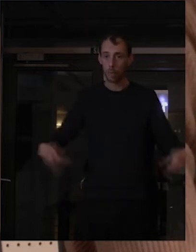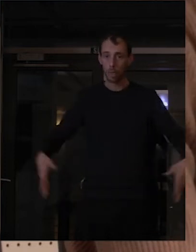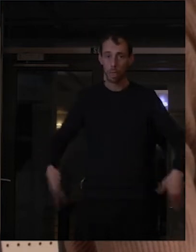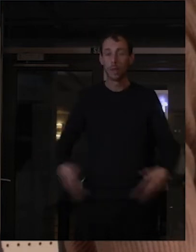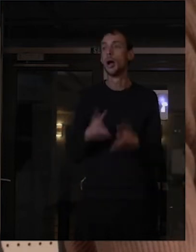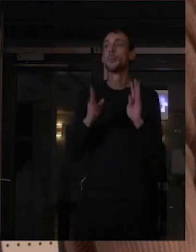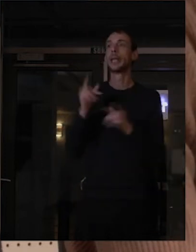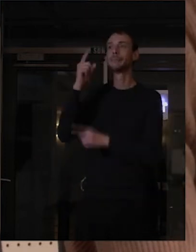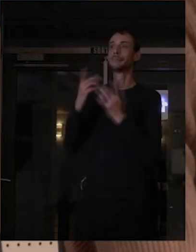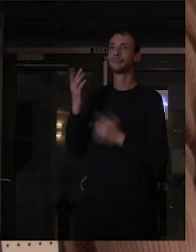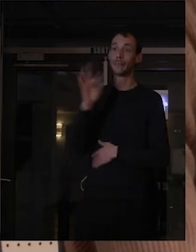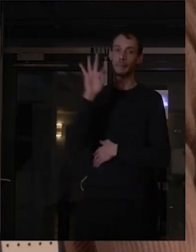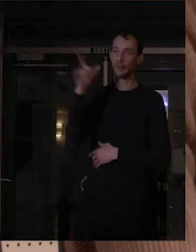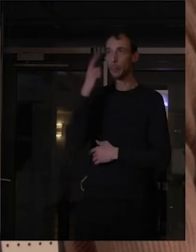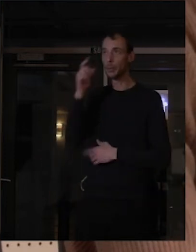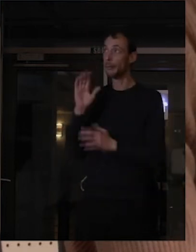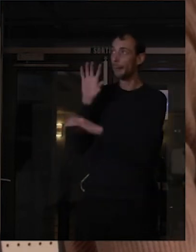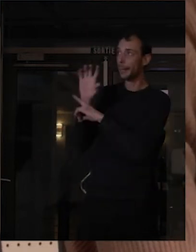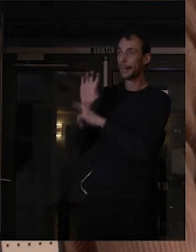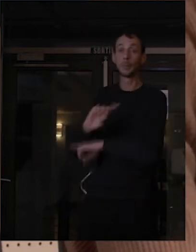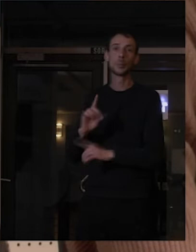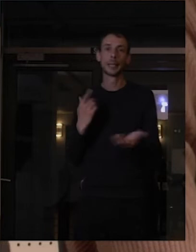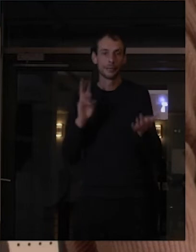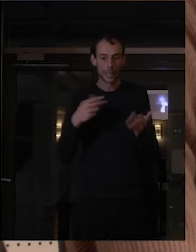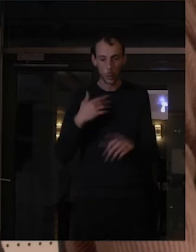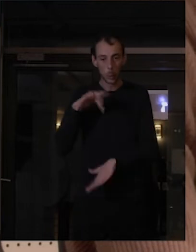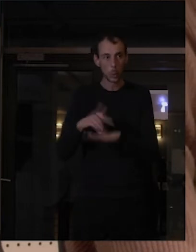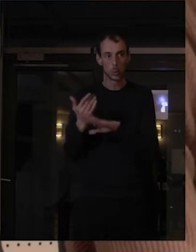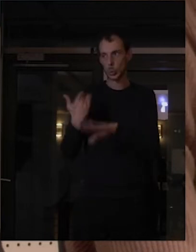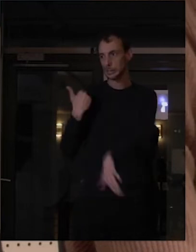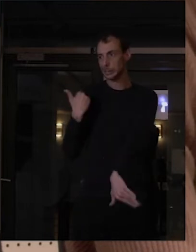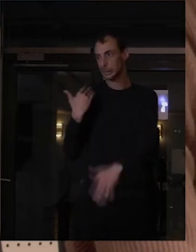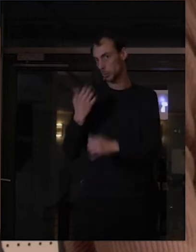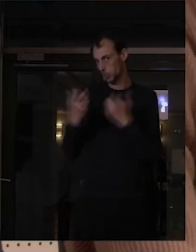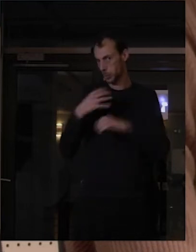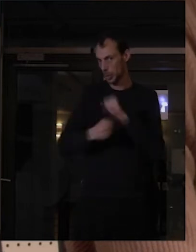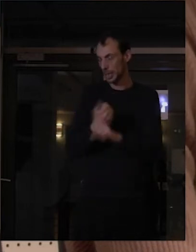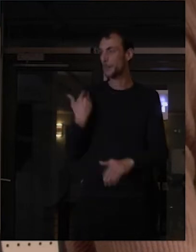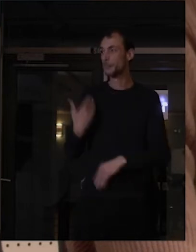tape dessus. On a eu le cas il y a quelques années, effectivement. Alors, déjà, une grosse différence entre les filles